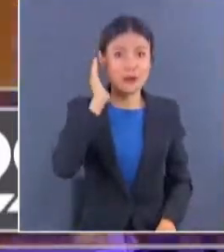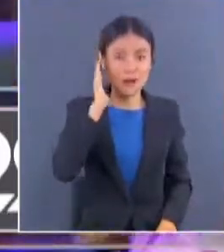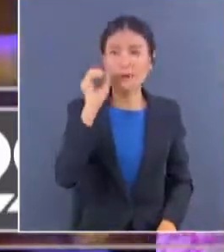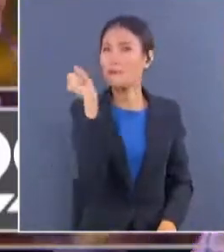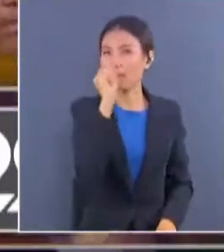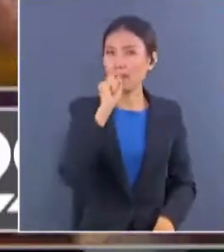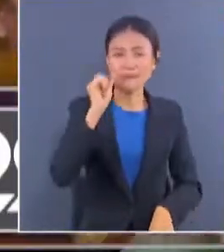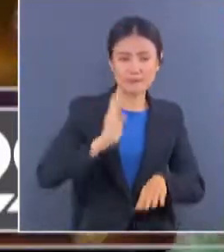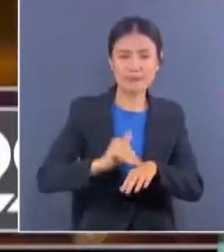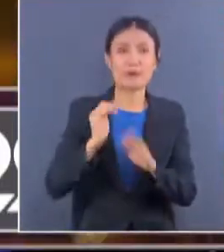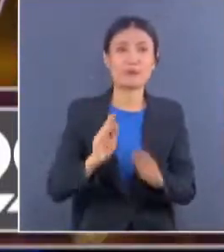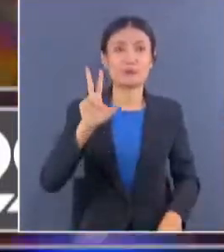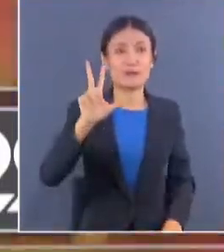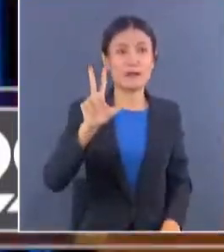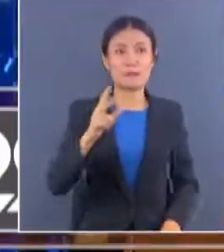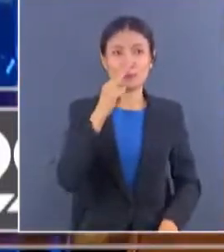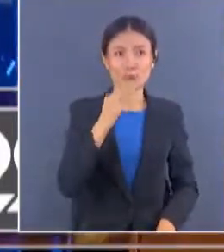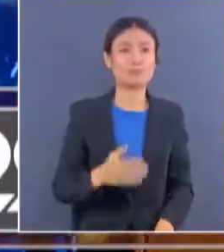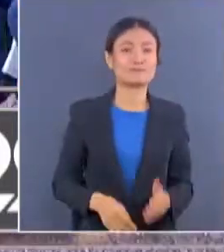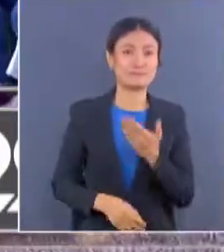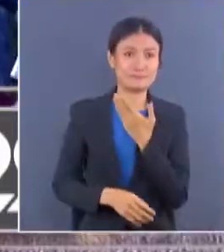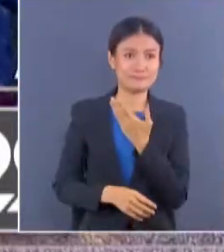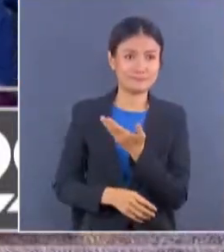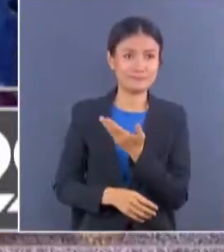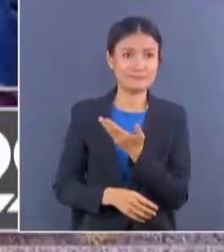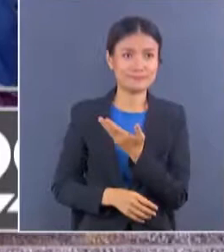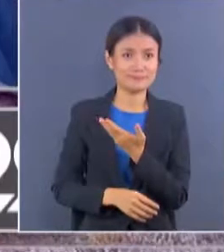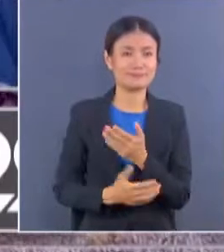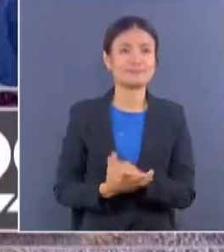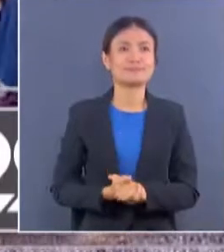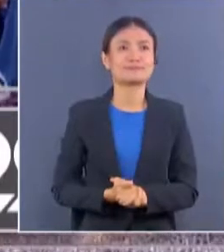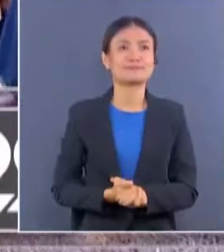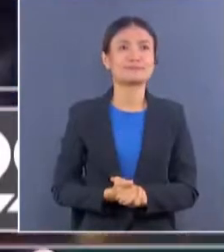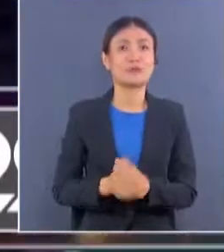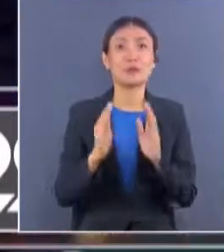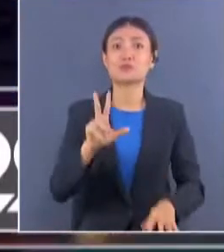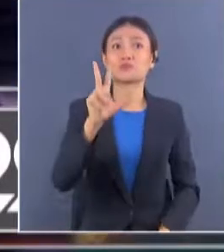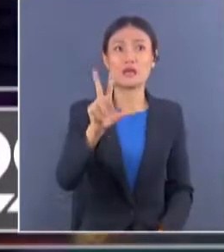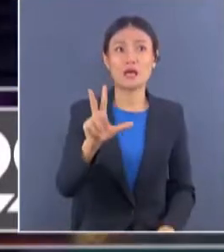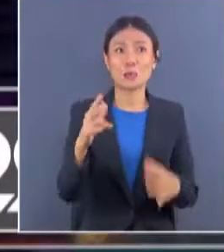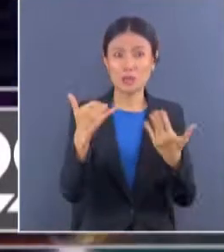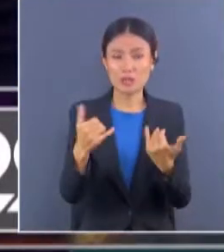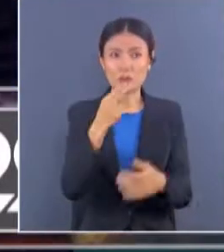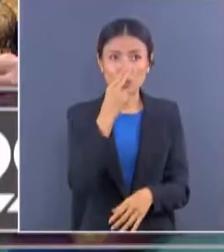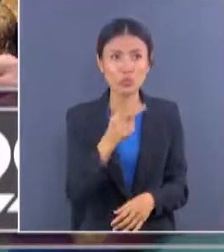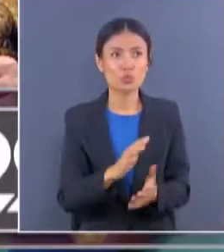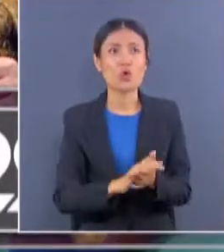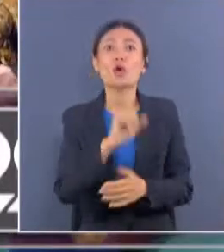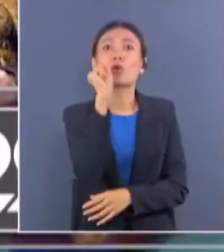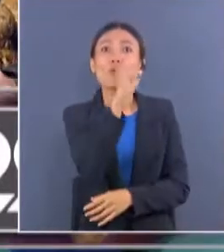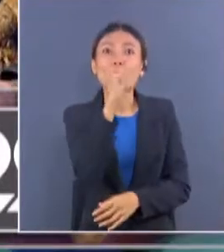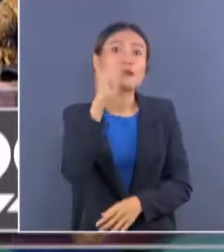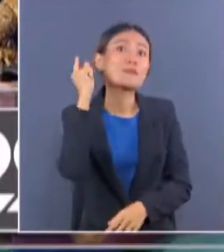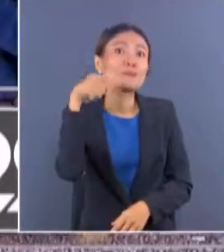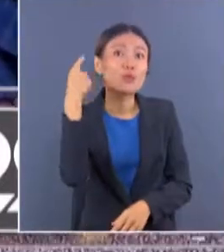นนำทีมโดย Palm Instinct กว้าง Abnormal และ Stem อภิวัตต้องมาปะทะกับดาวยุค90อย่างสองสาวโบ